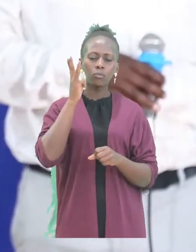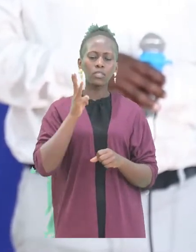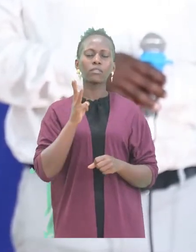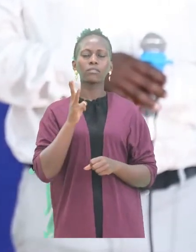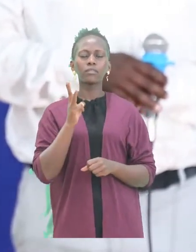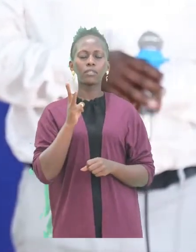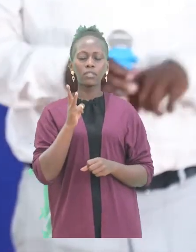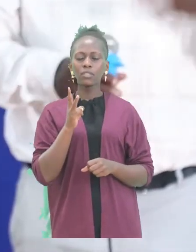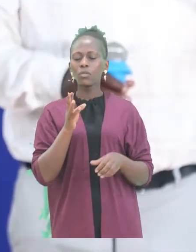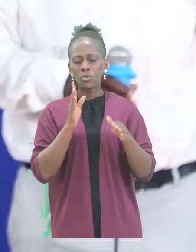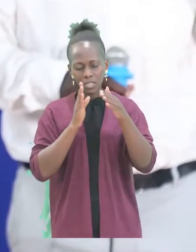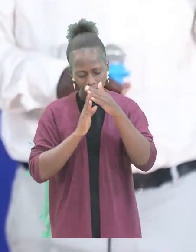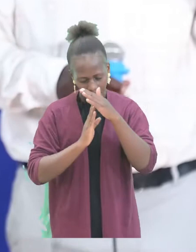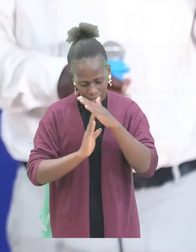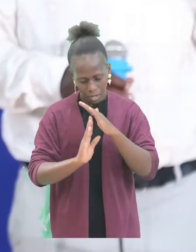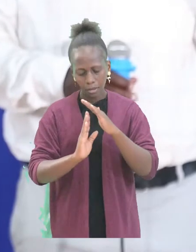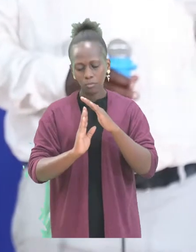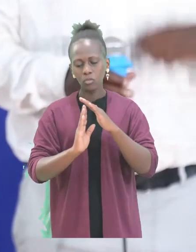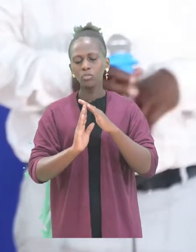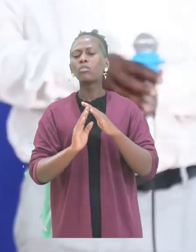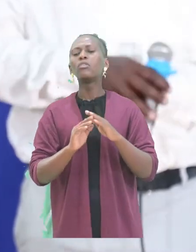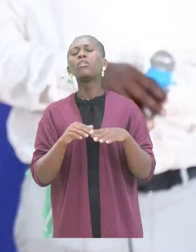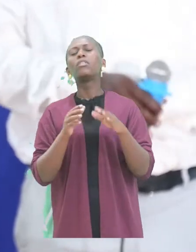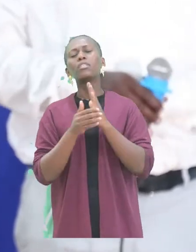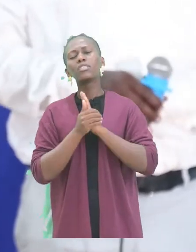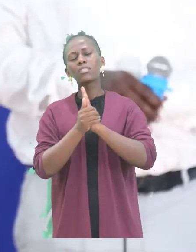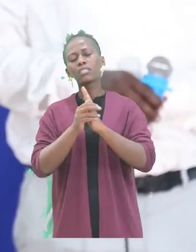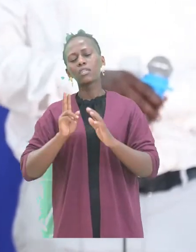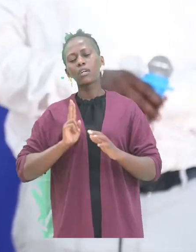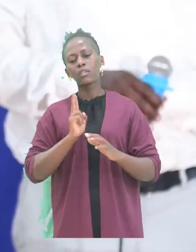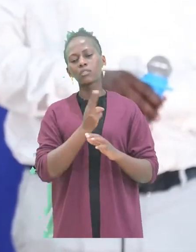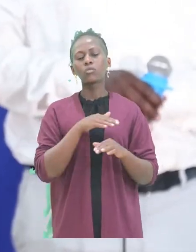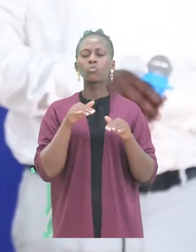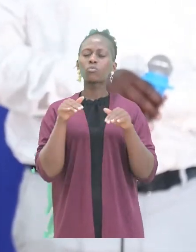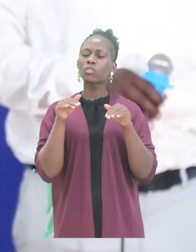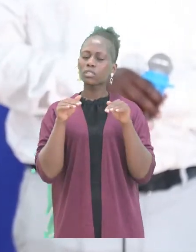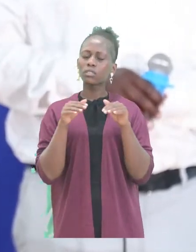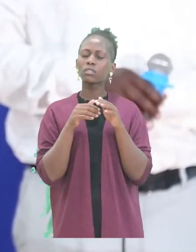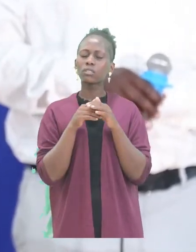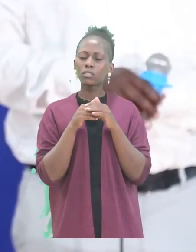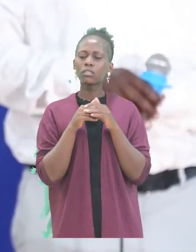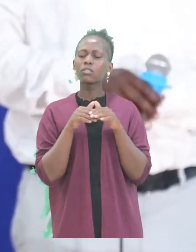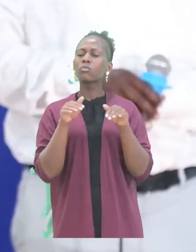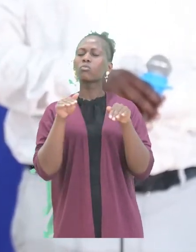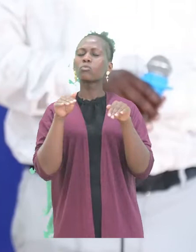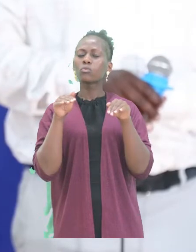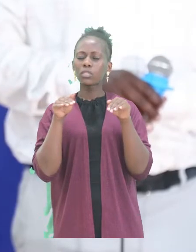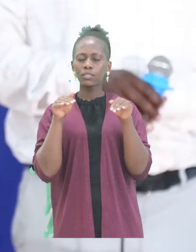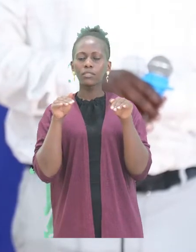mfalme. Tunanyenyekea tukingoja kuelekezwa na wewe. Tunanyenyekea mfalme tukingoja